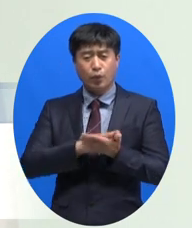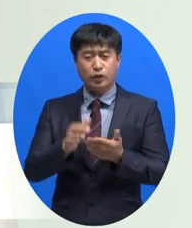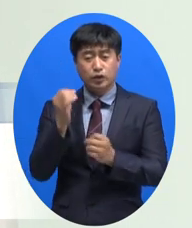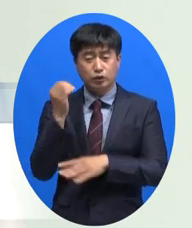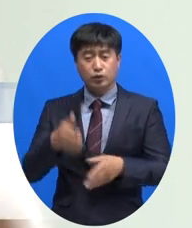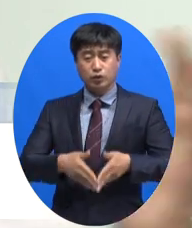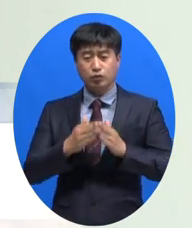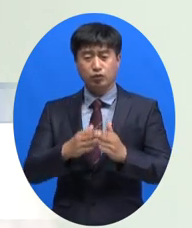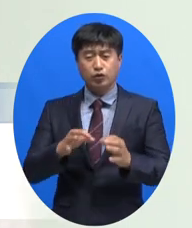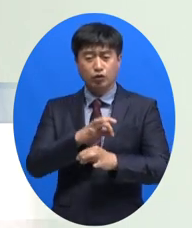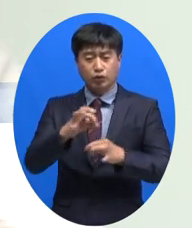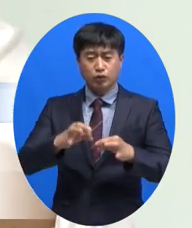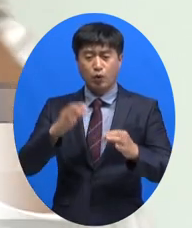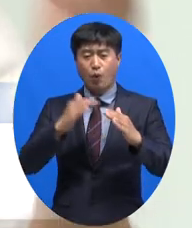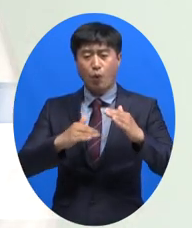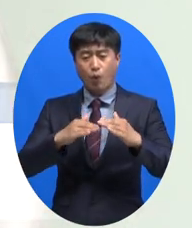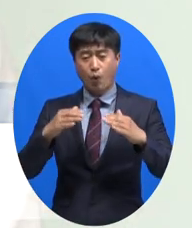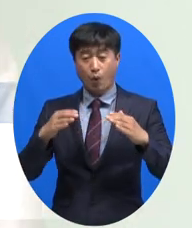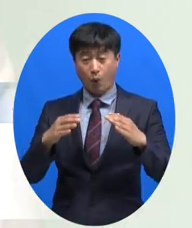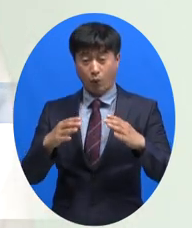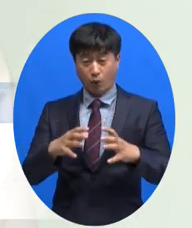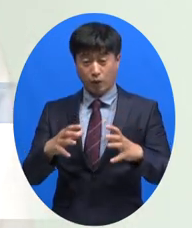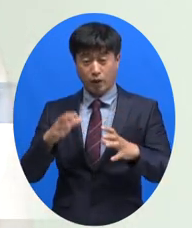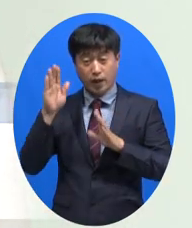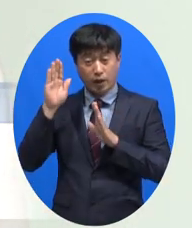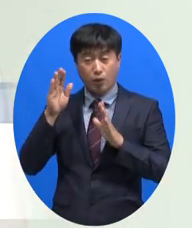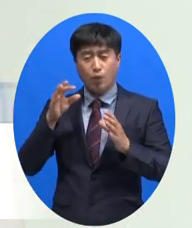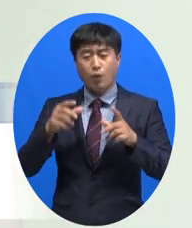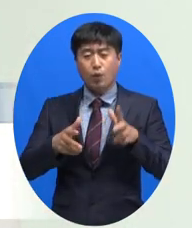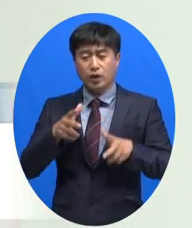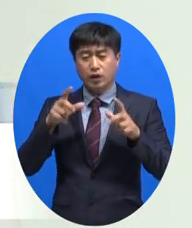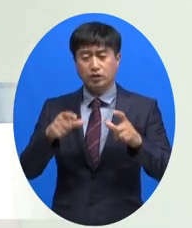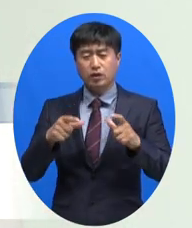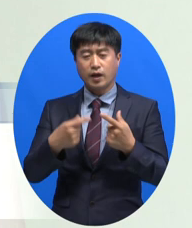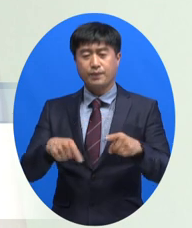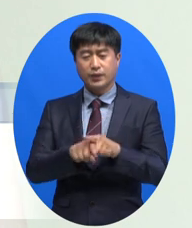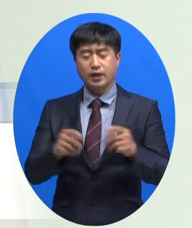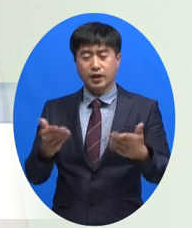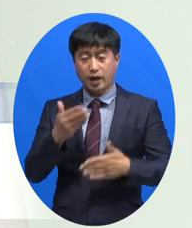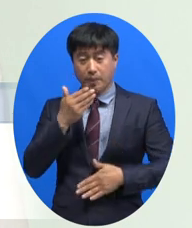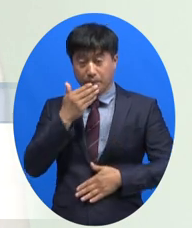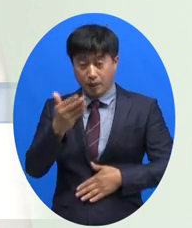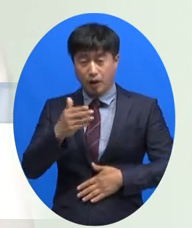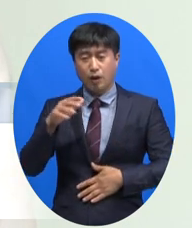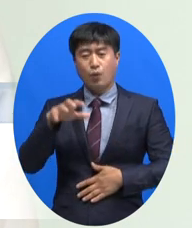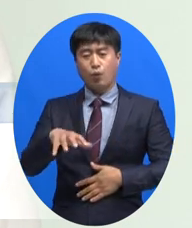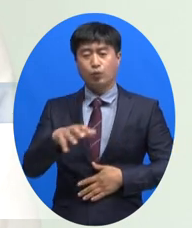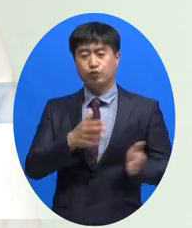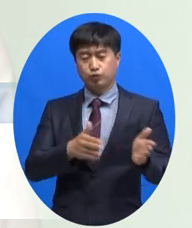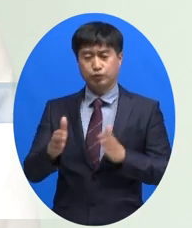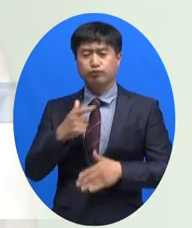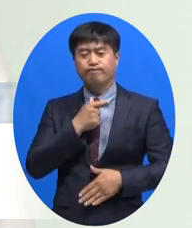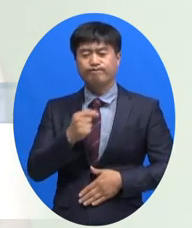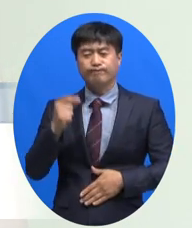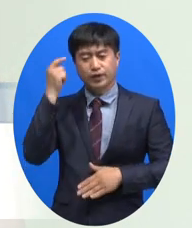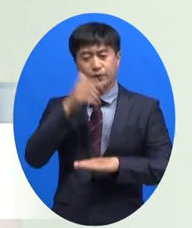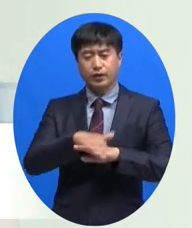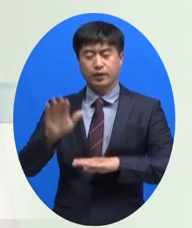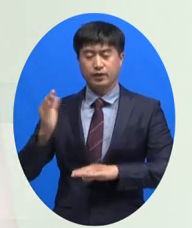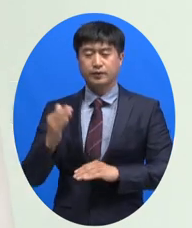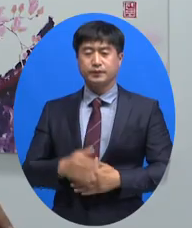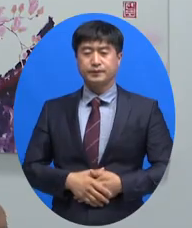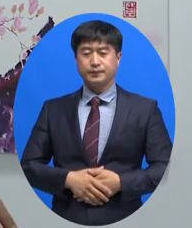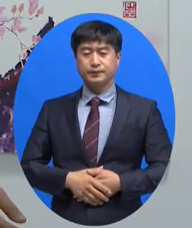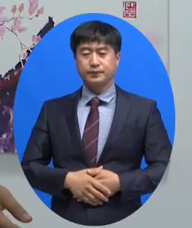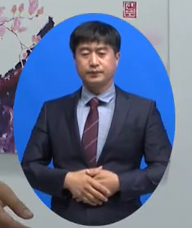조성할 수 있는 경제적 공동체의 개성문화에서 함께 다함께 일할 수 있는 자리를 마련하고자 기획하게